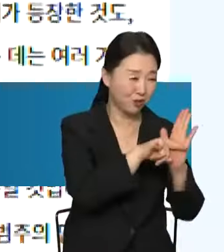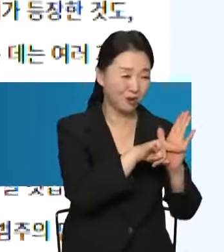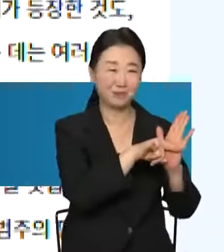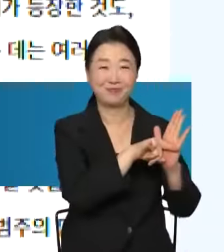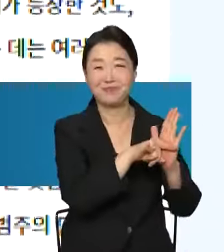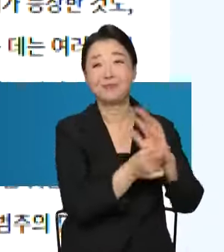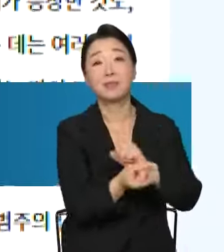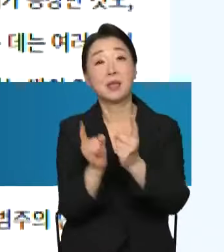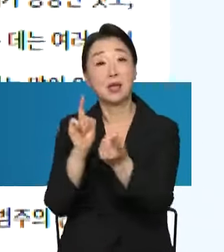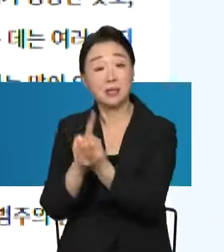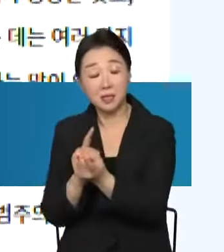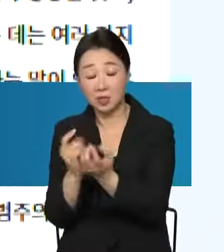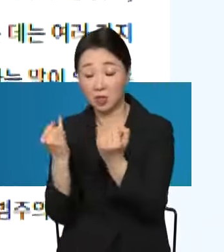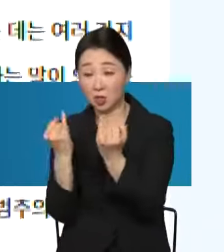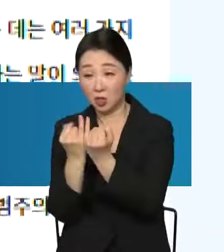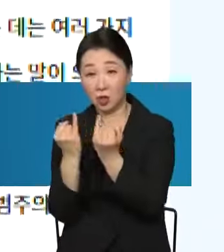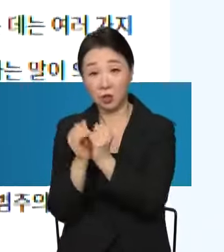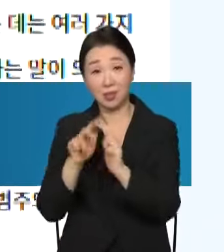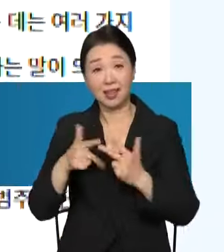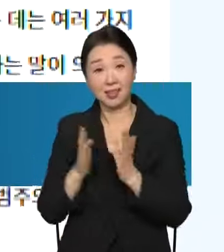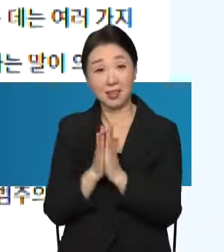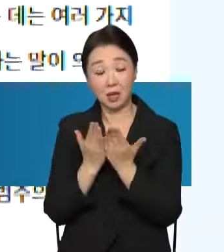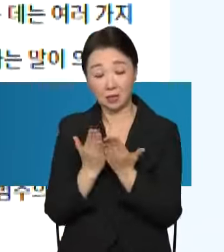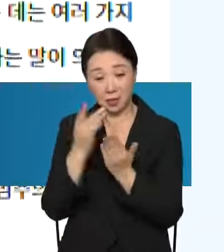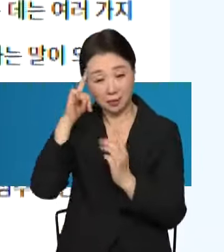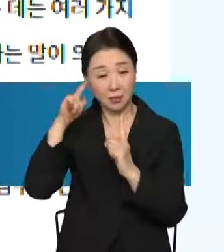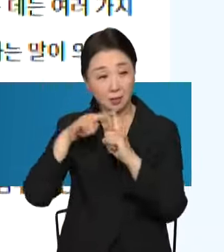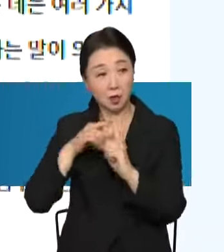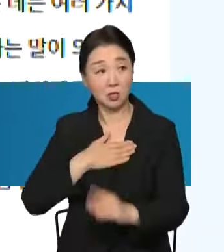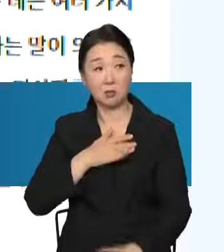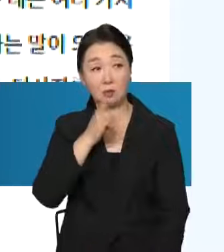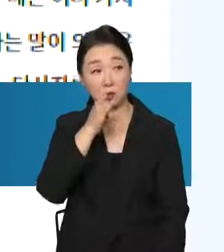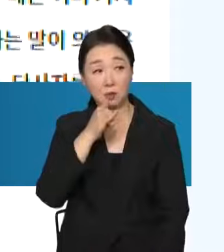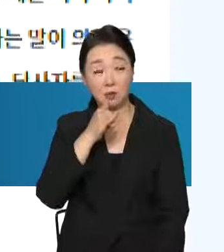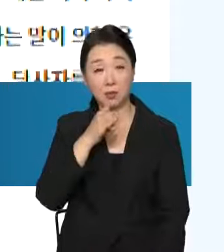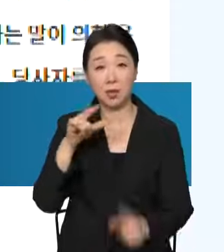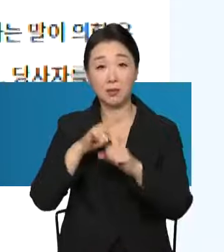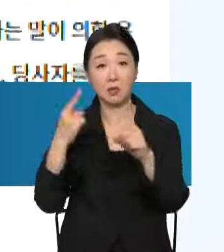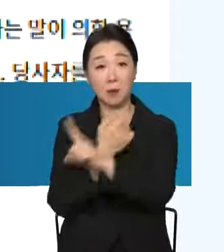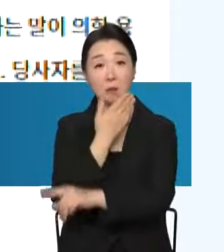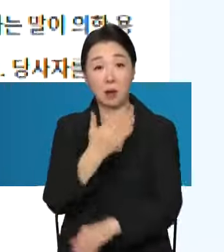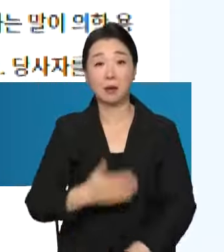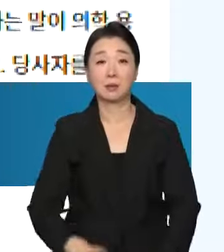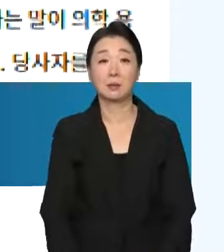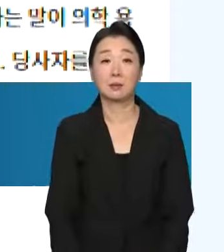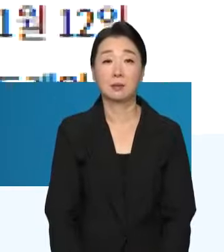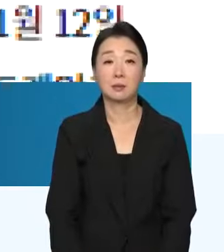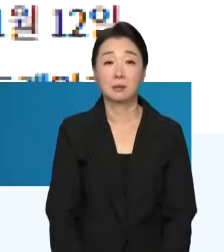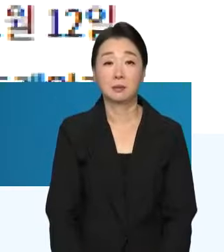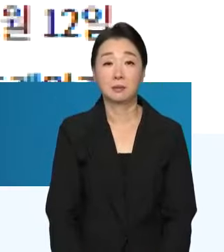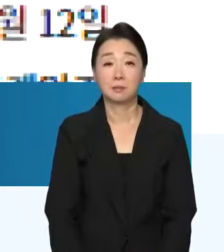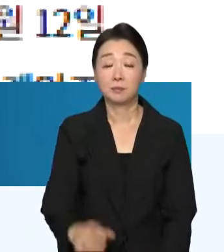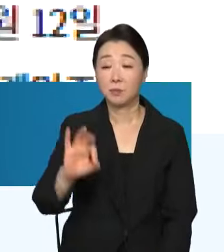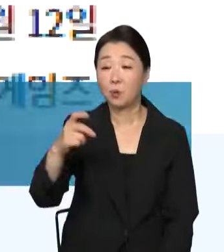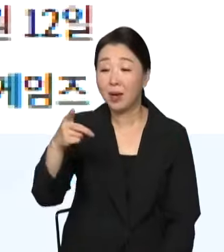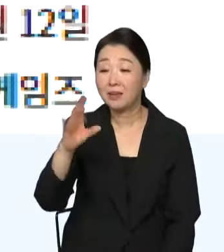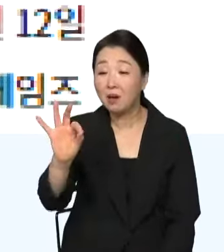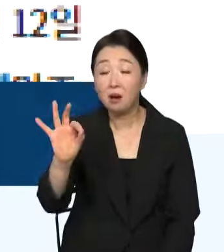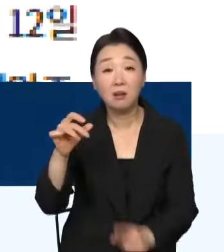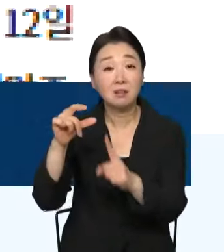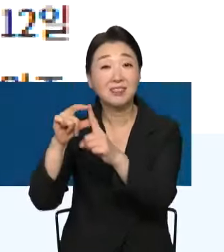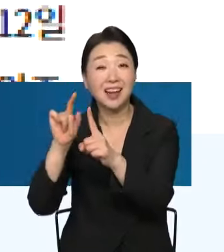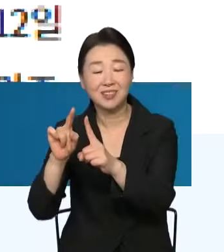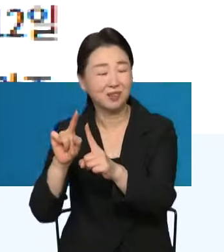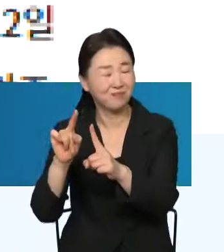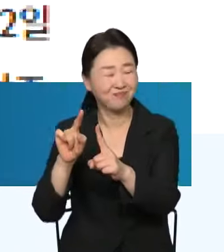대체해 여성 당사자들에게 긍정적인 기분을 줄 수 있다면 바꿨을 수 있다고 생각한다고 밝혔습니다. 완경이라는 표현을